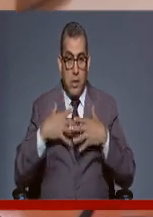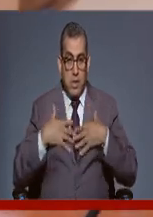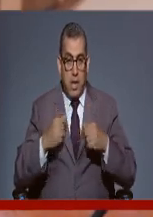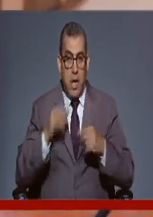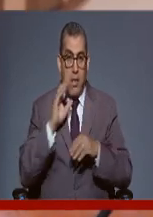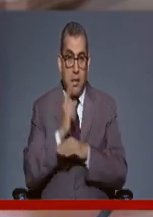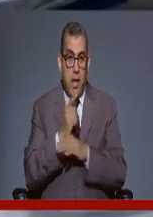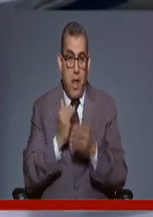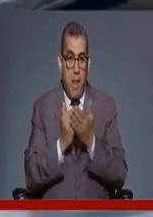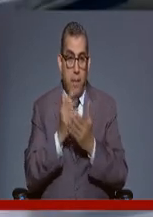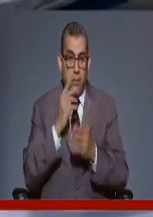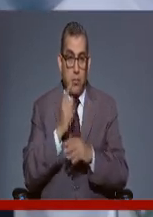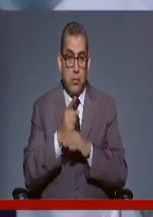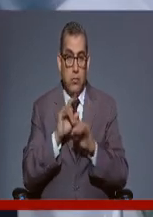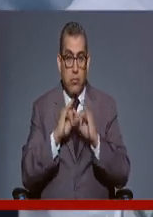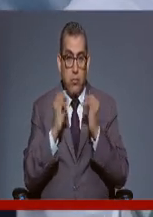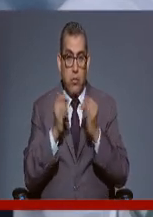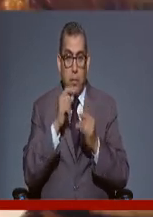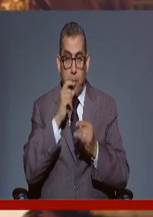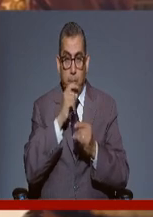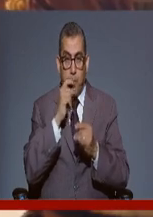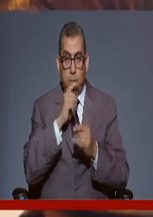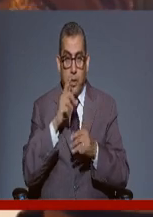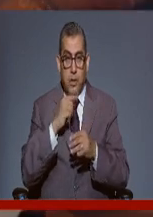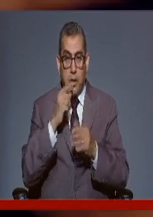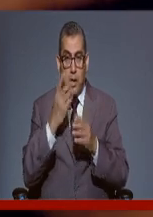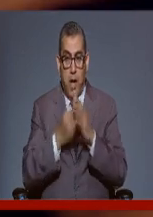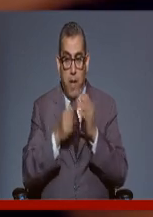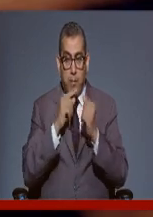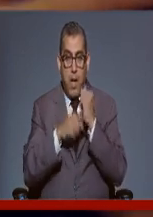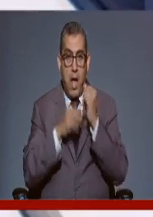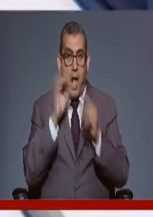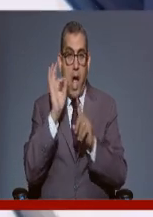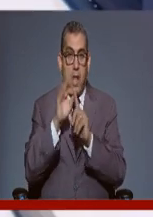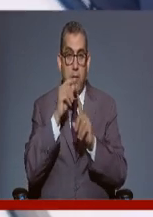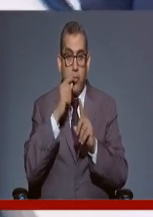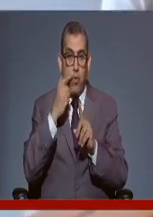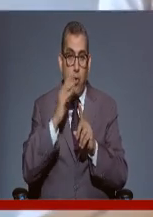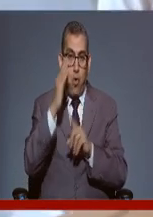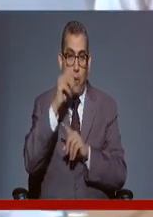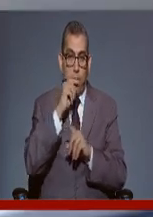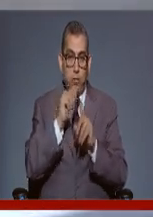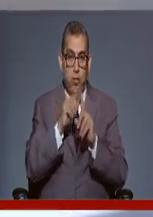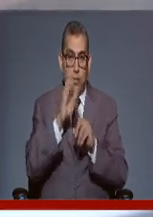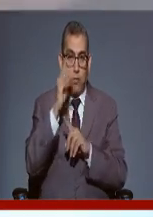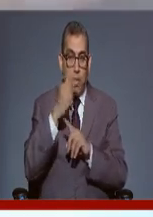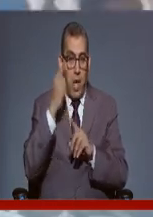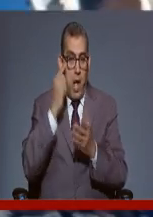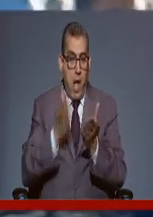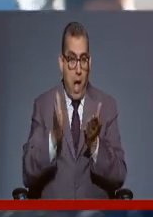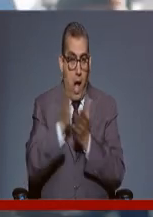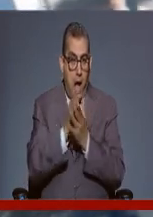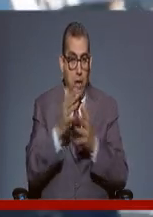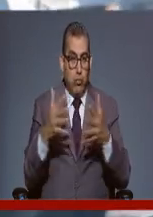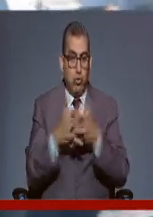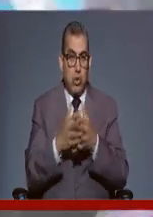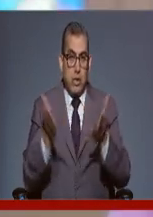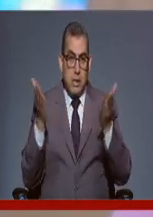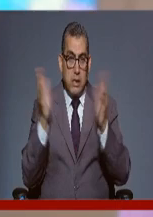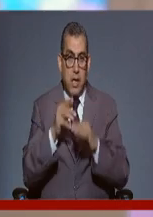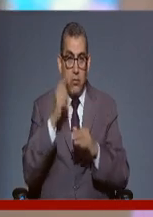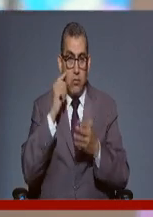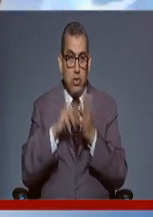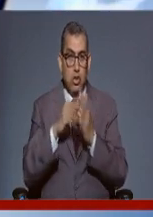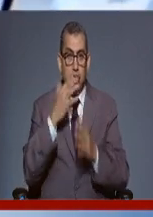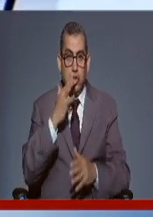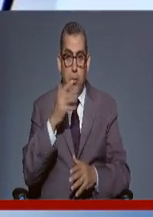واجتماعيه نمكن المراه اللي هي اساس الاسره فتعرف حقوقها وتزيد مشاركتها نعتني بالشباب